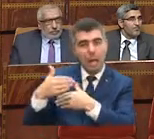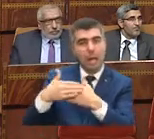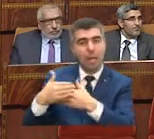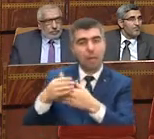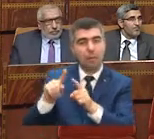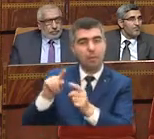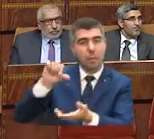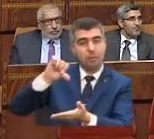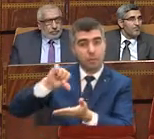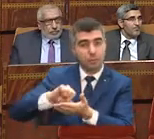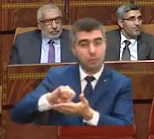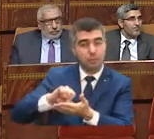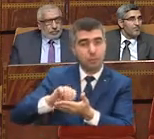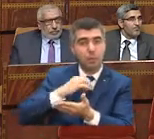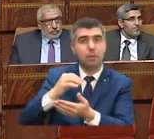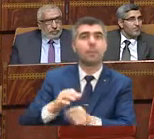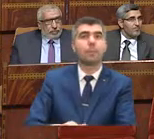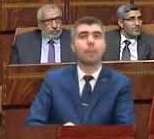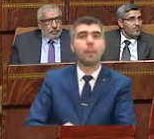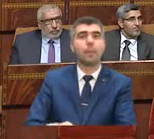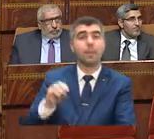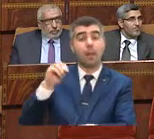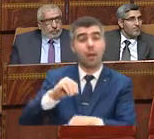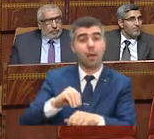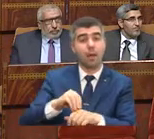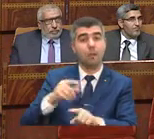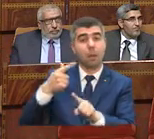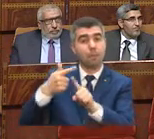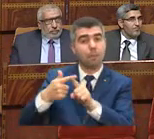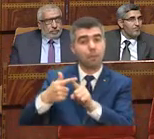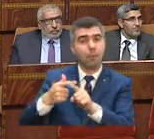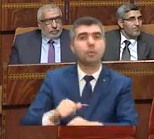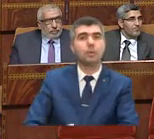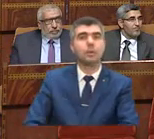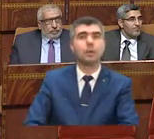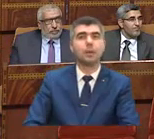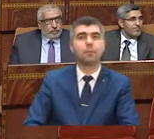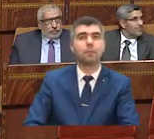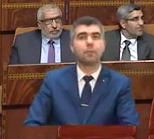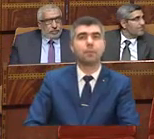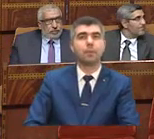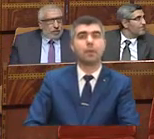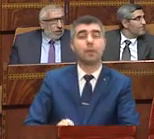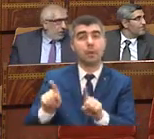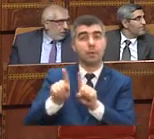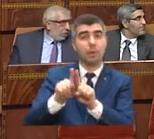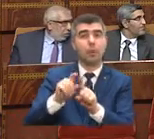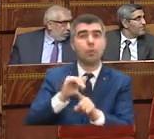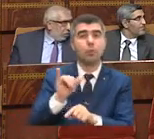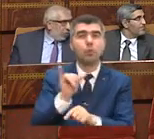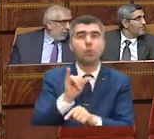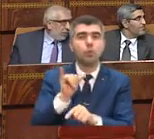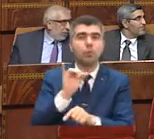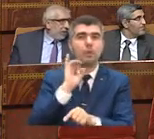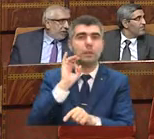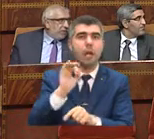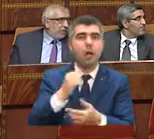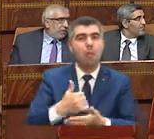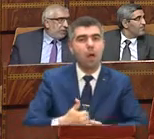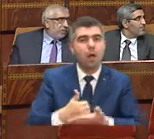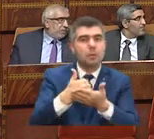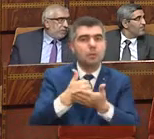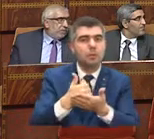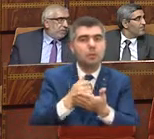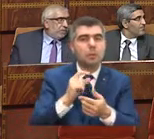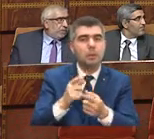إقليم جرادة. ثم عندنا مسألة أخرى ضروريا نشير لها هنايا، هي أن ما هي الضمانات التي ينبغي تقديمها